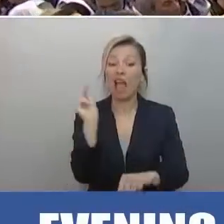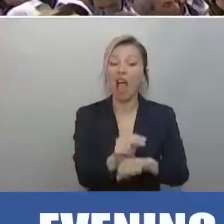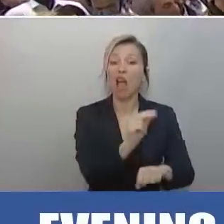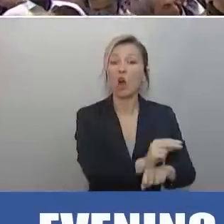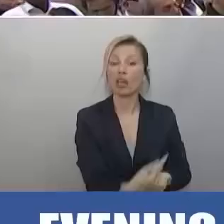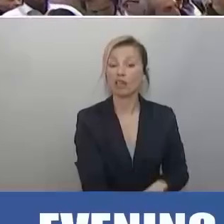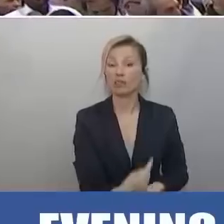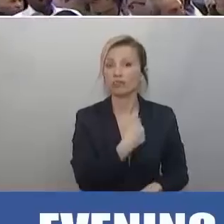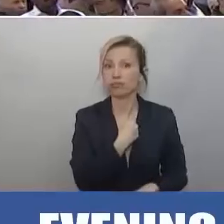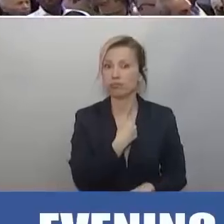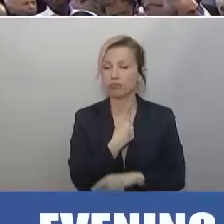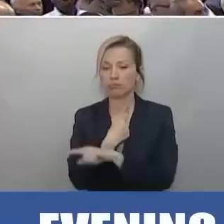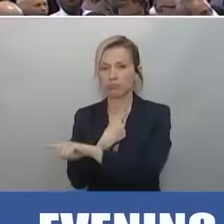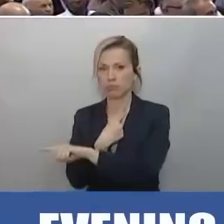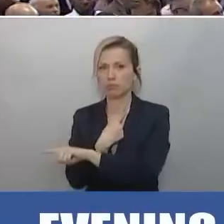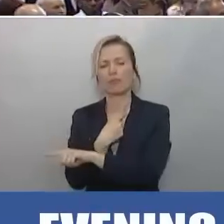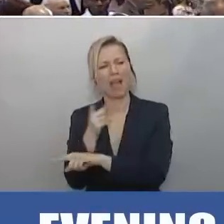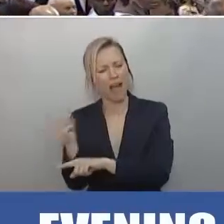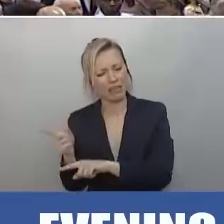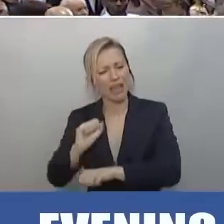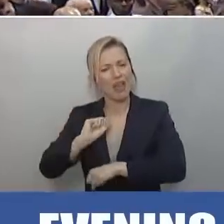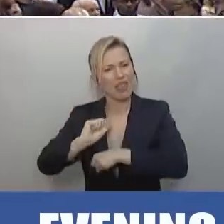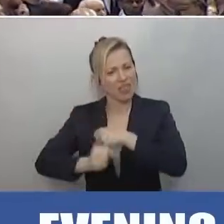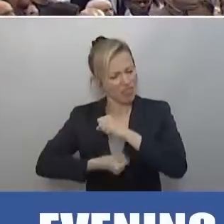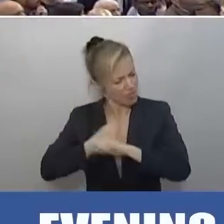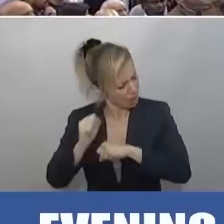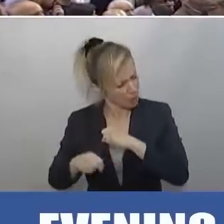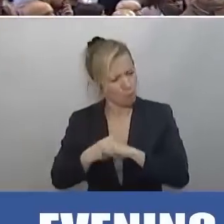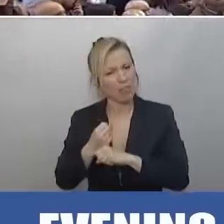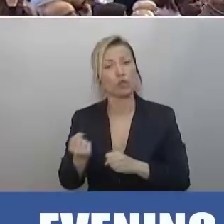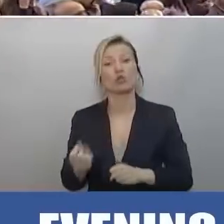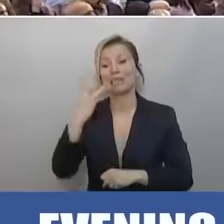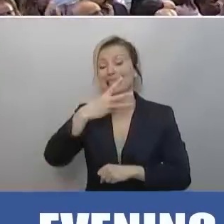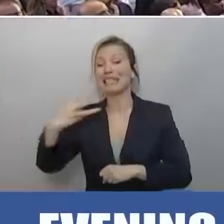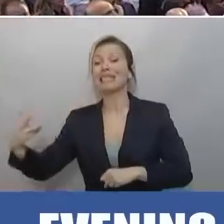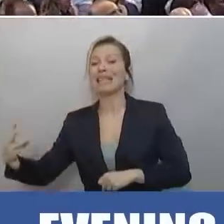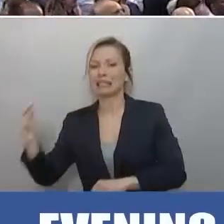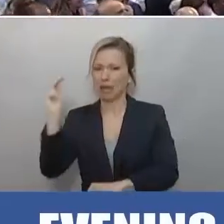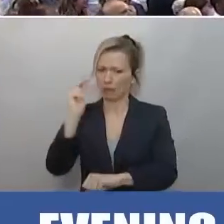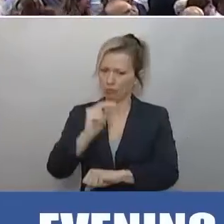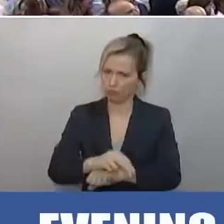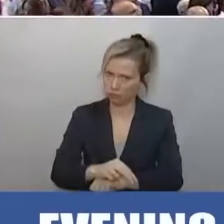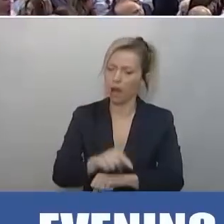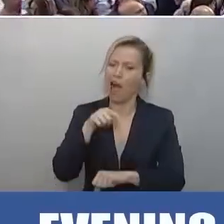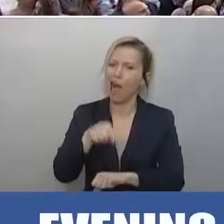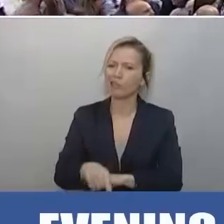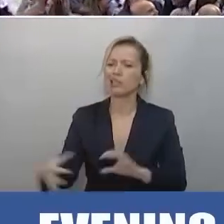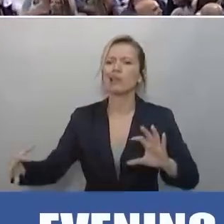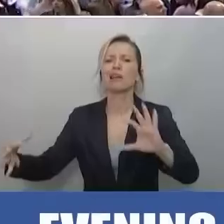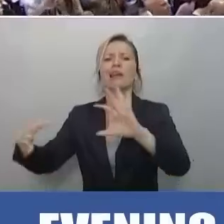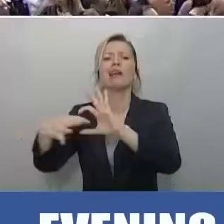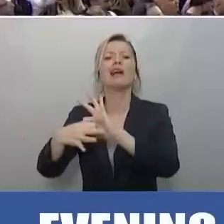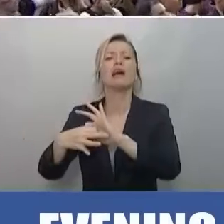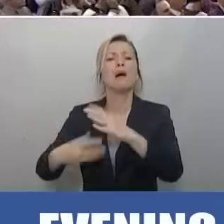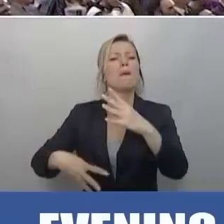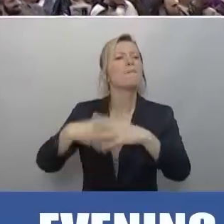Θα επιχειρήσουν μία κυβέρνηση ΣΥΡΙΖΑ ΠΑΣΟΚ Βαρουφάκη. Φανταστείτε την, λίγο